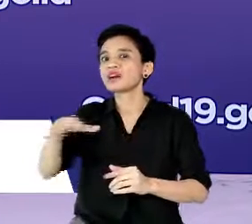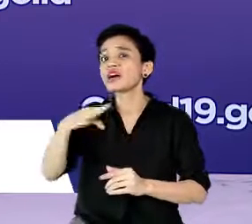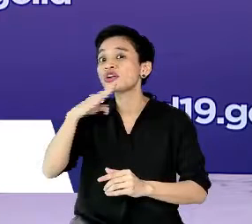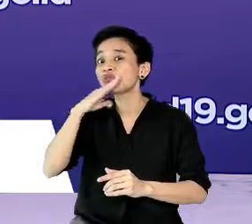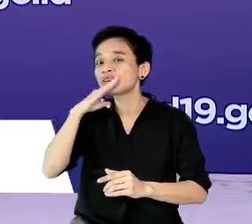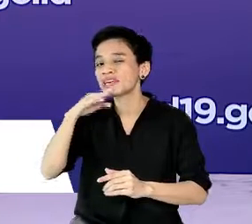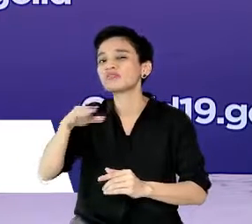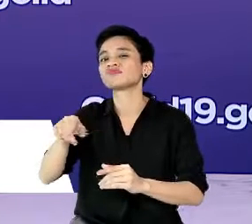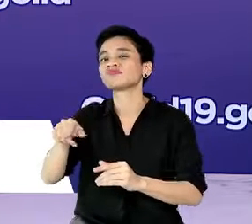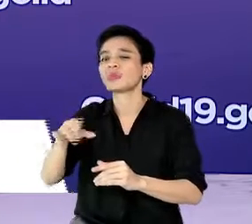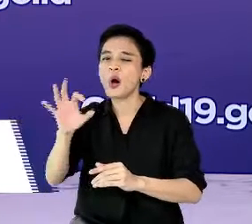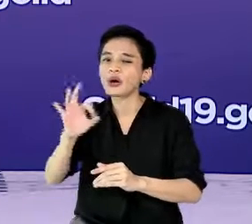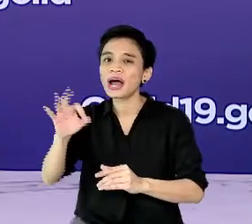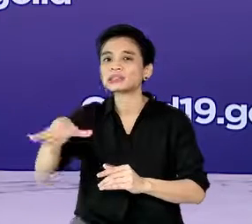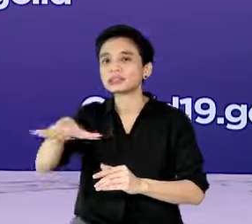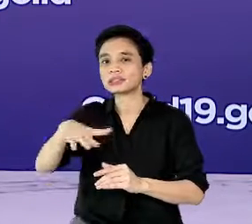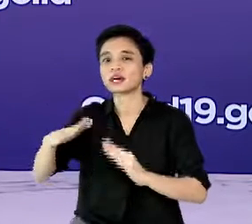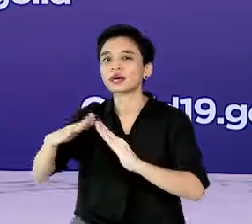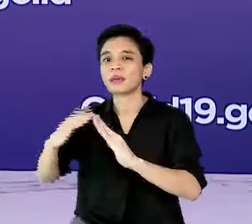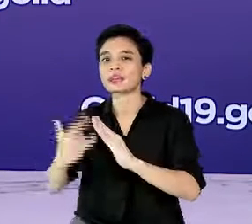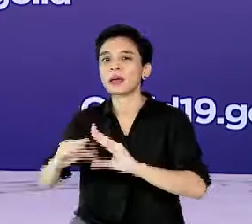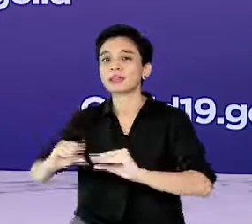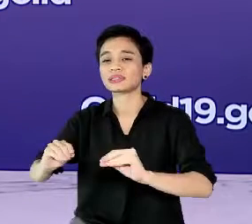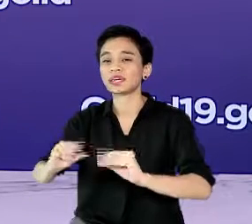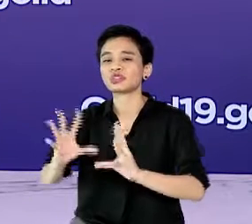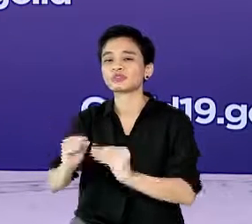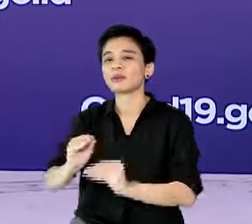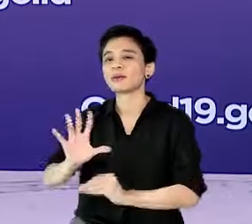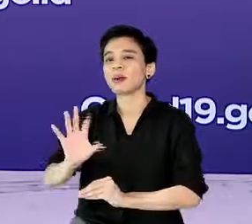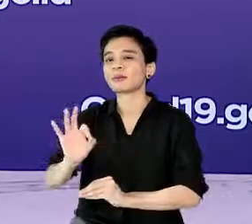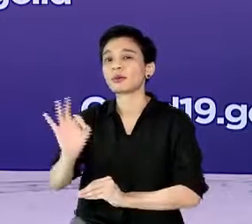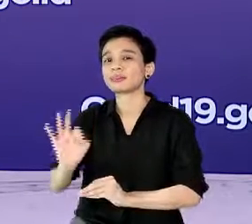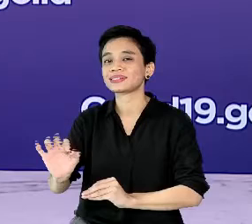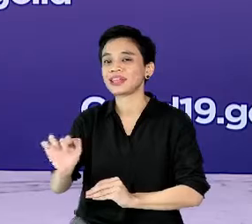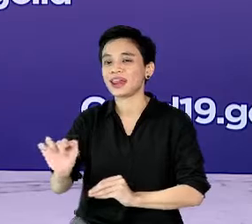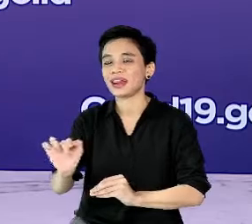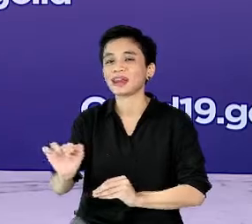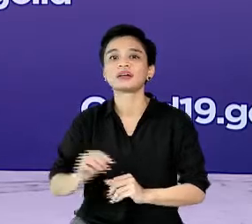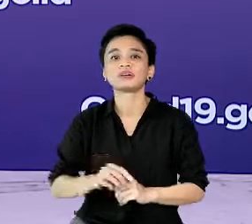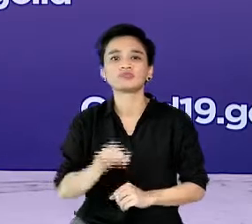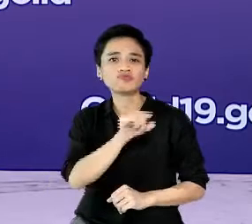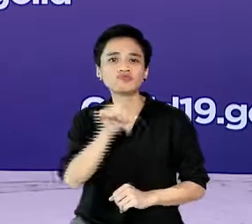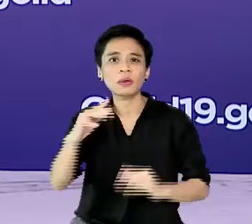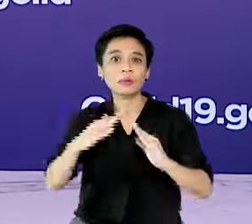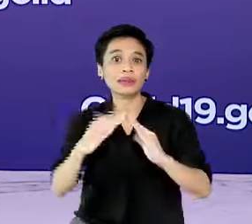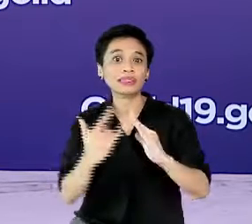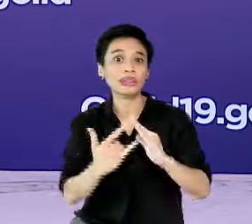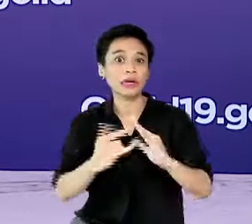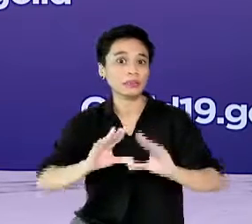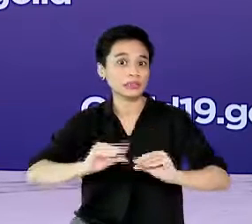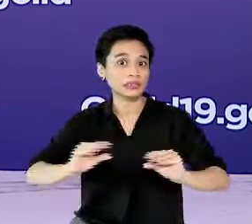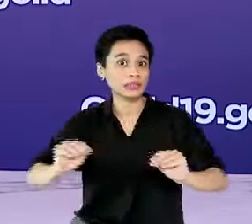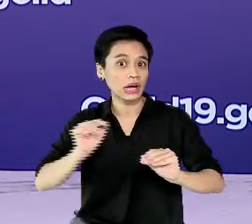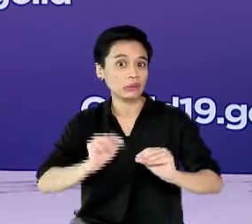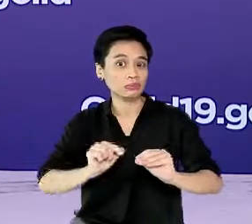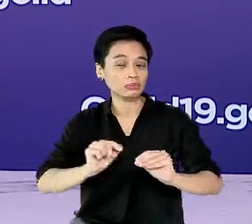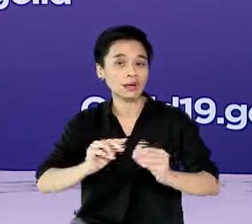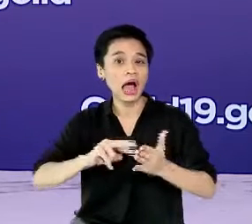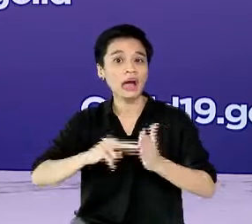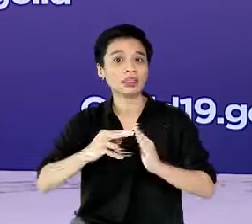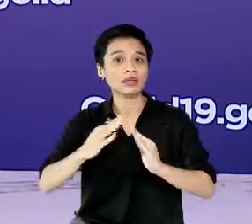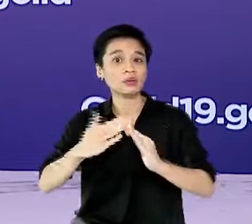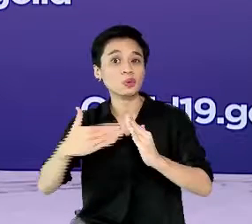kuning dan orange penting untuk diingat pada saat wfh pekerja tidak boleh melakukan